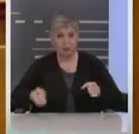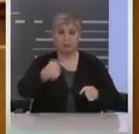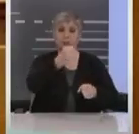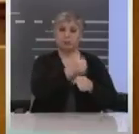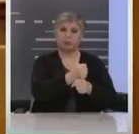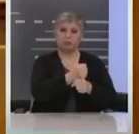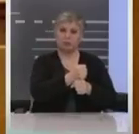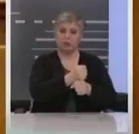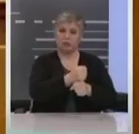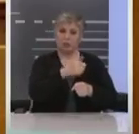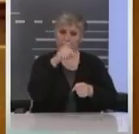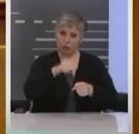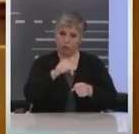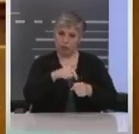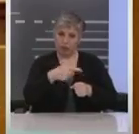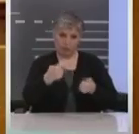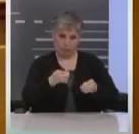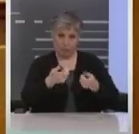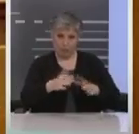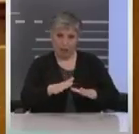Θα έλεγα λοιπόν ότι καλό θα ήτανε